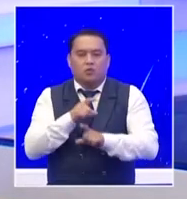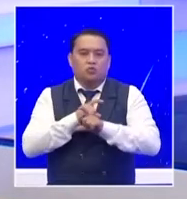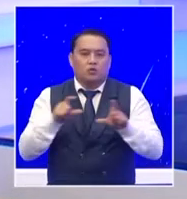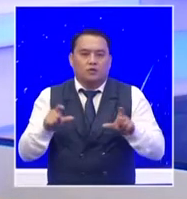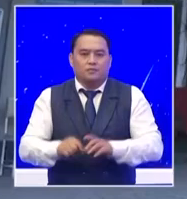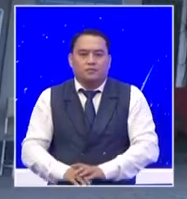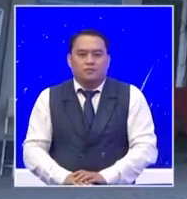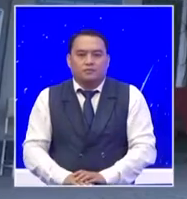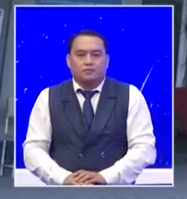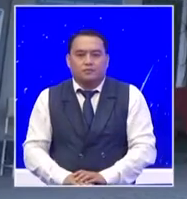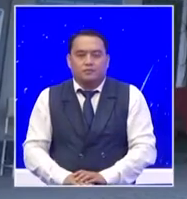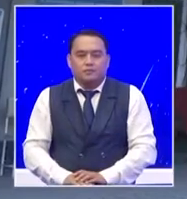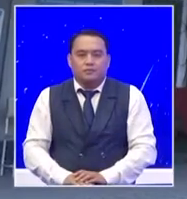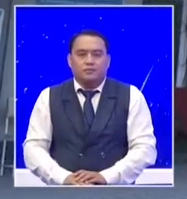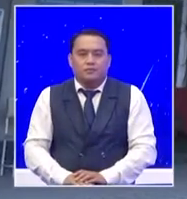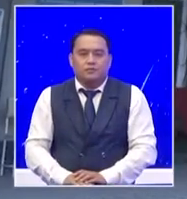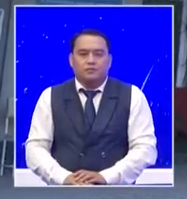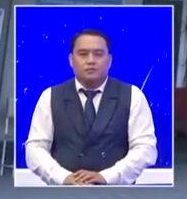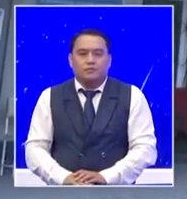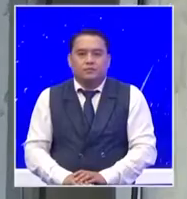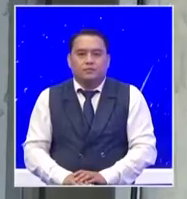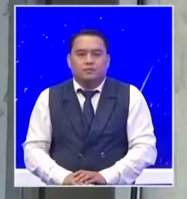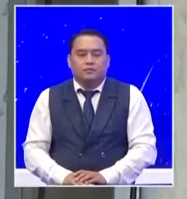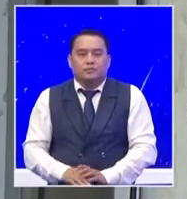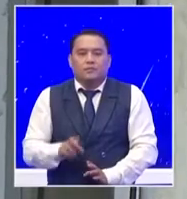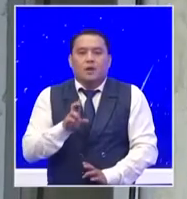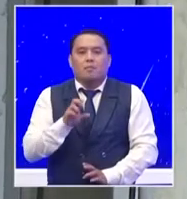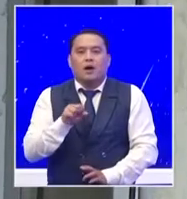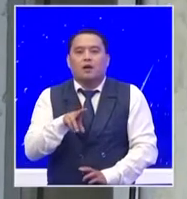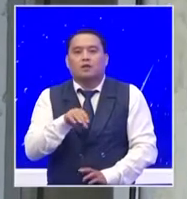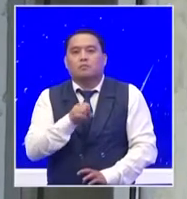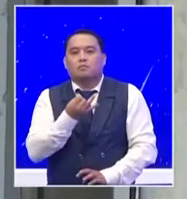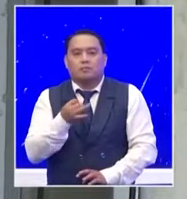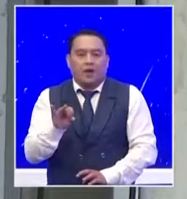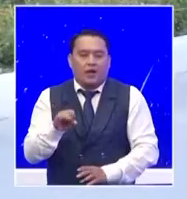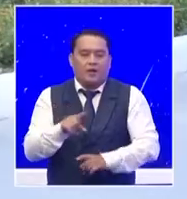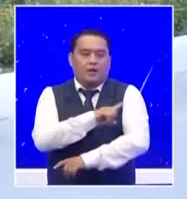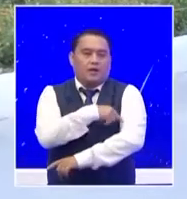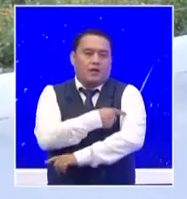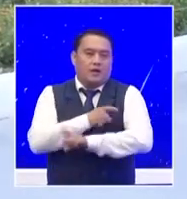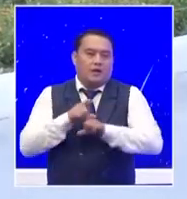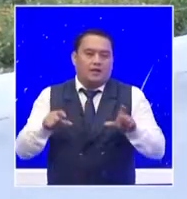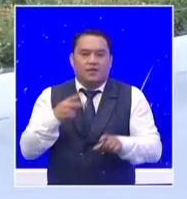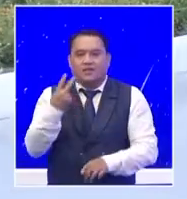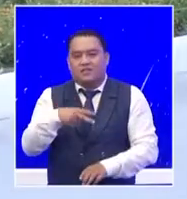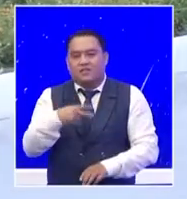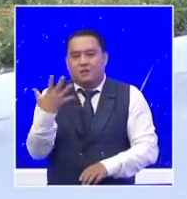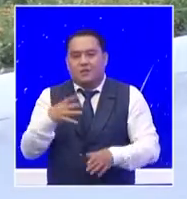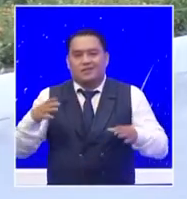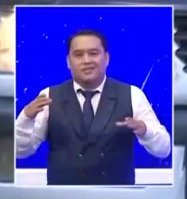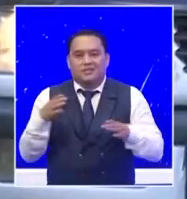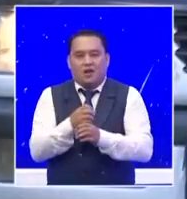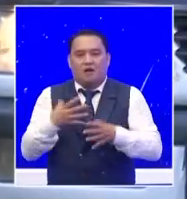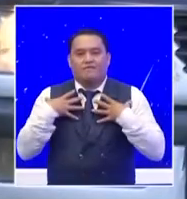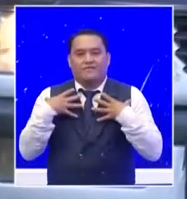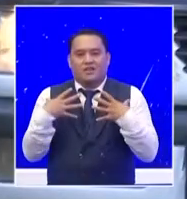учреждений. Развернутый в амбулатории села Бахтабай провизорный стационар на 90 коек сокращен до 25 в связи с